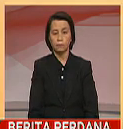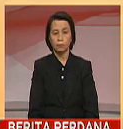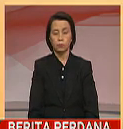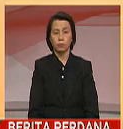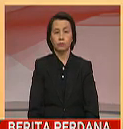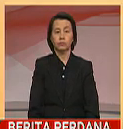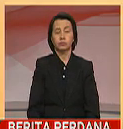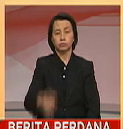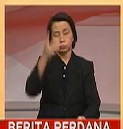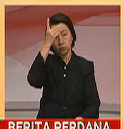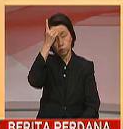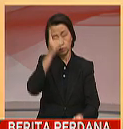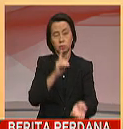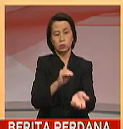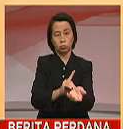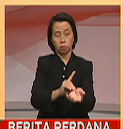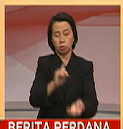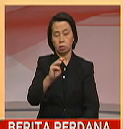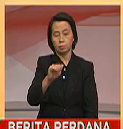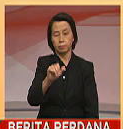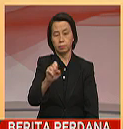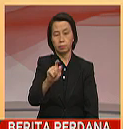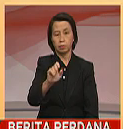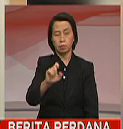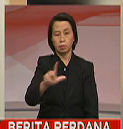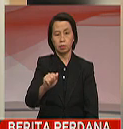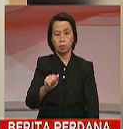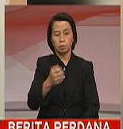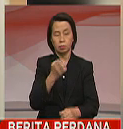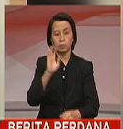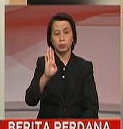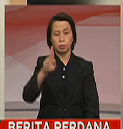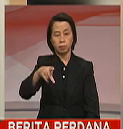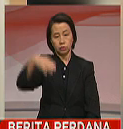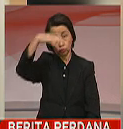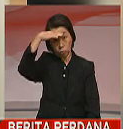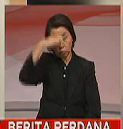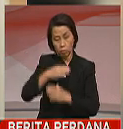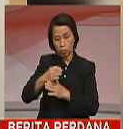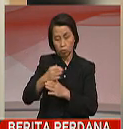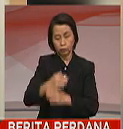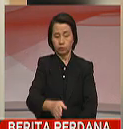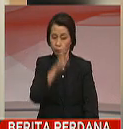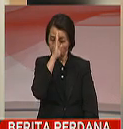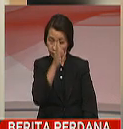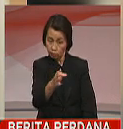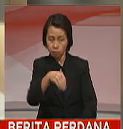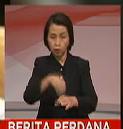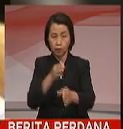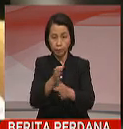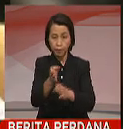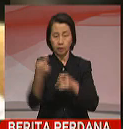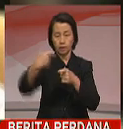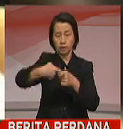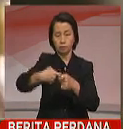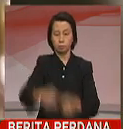Dalam pada itu, Dr. Masliza yang berasal dari Parit Raja Batu Pahat Johor berkongsi fokus utamanya dalam bidang